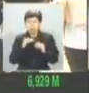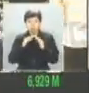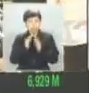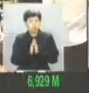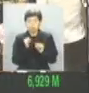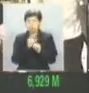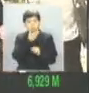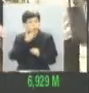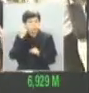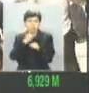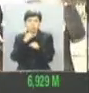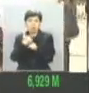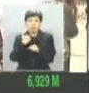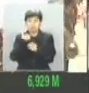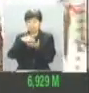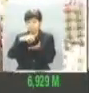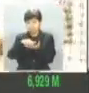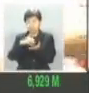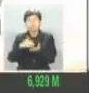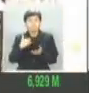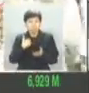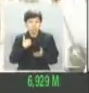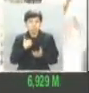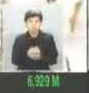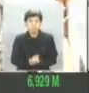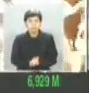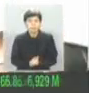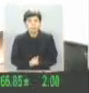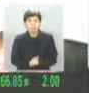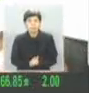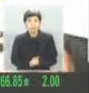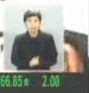งดงามติดตามในรายงานของคุณจตุรงค์แสงโชติกุลค่ะ